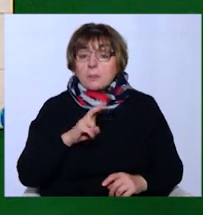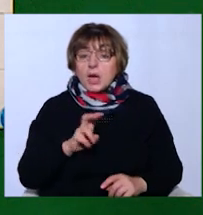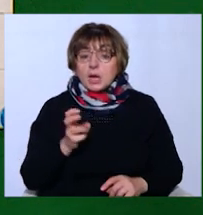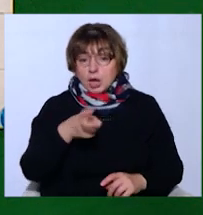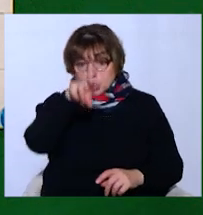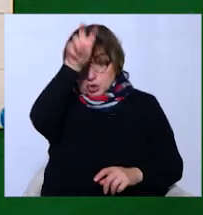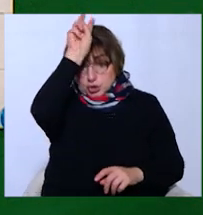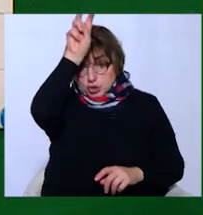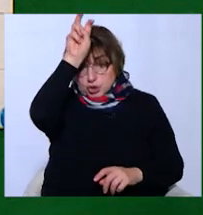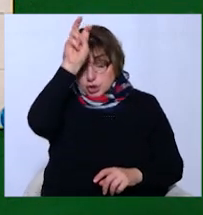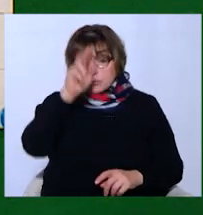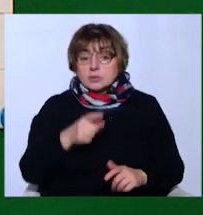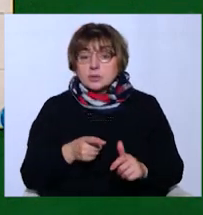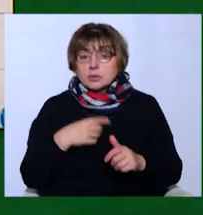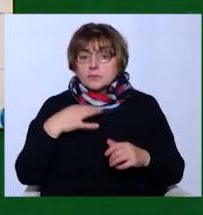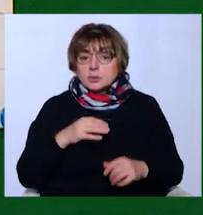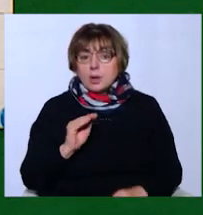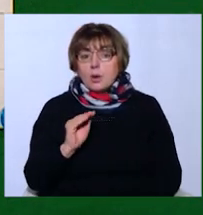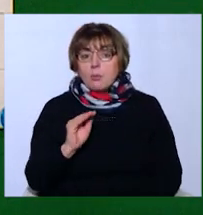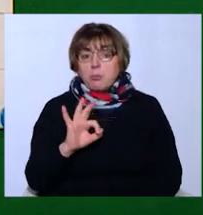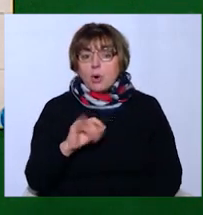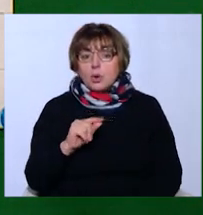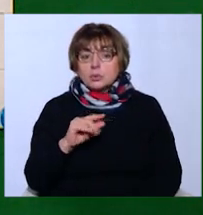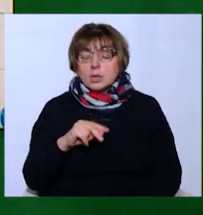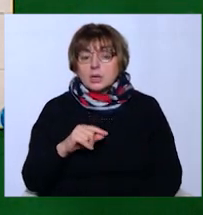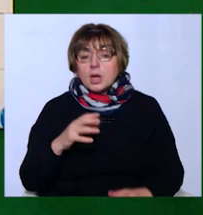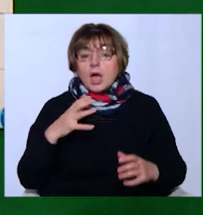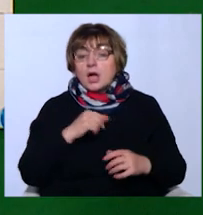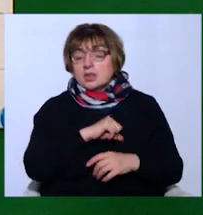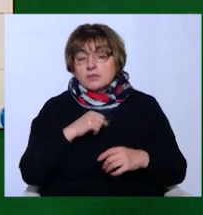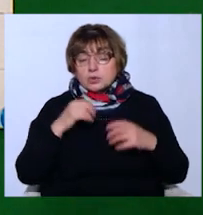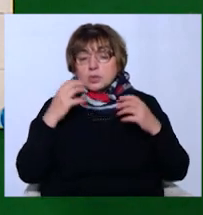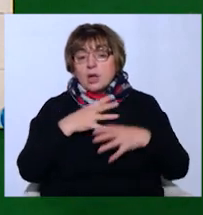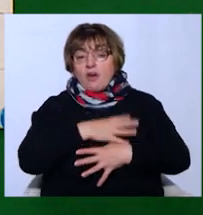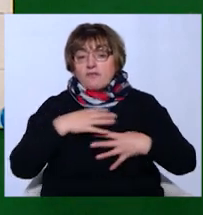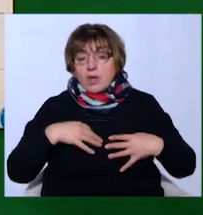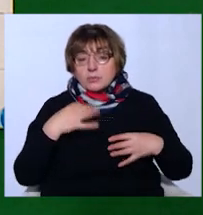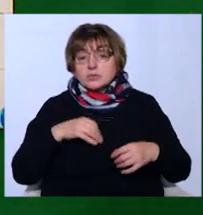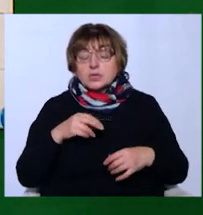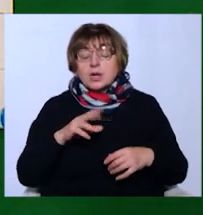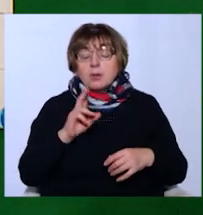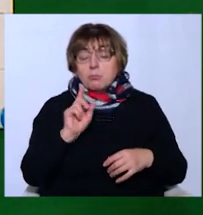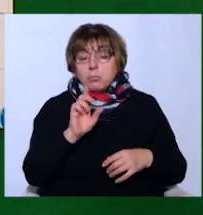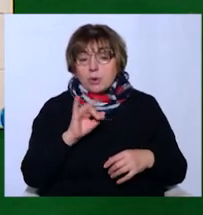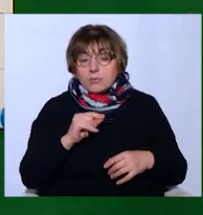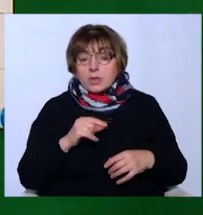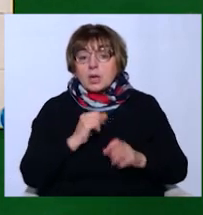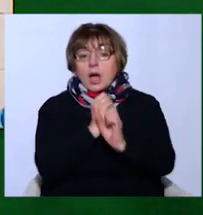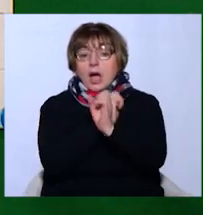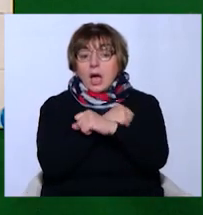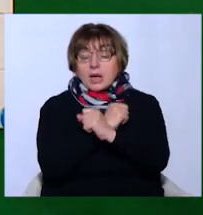ნაშიერს ფოთრი ქვია, იქნებ ეს ყველა თქვენგანმა არ იცის. ვეფხვის ნაშიერს ბოკვერი, აქლემის ნაშიერს კოზაკი